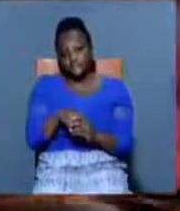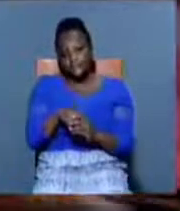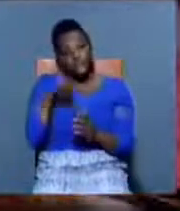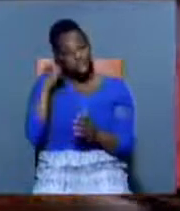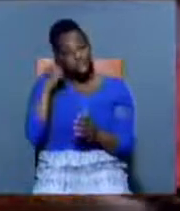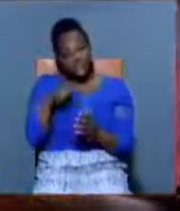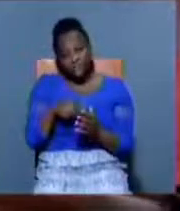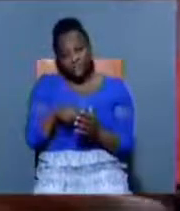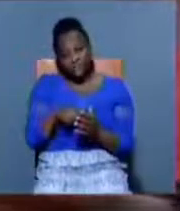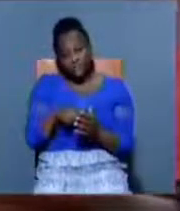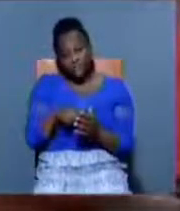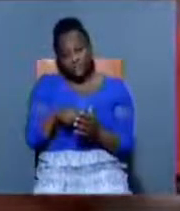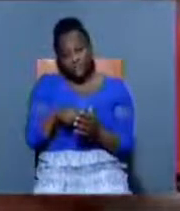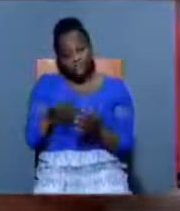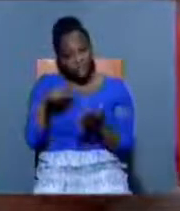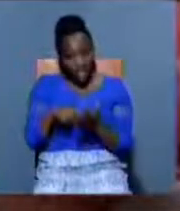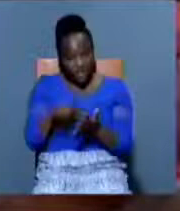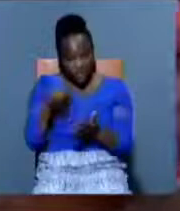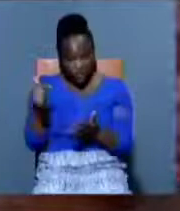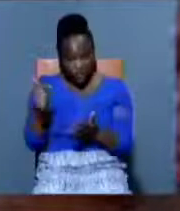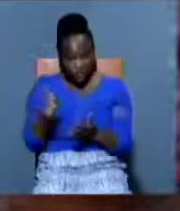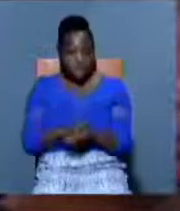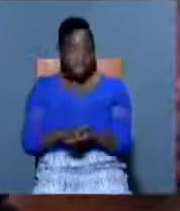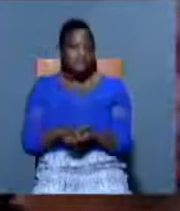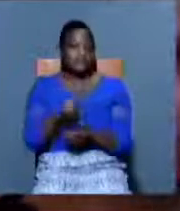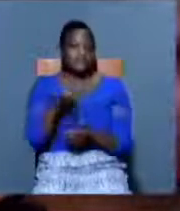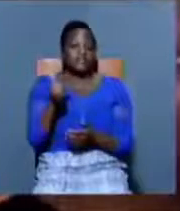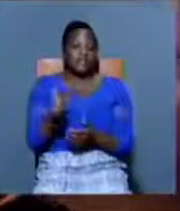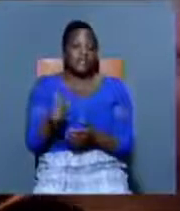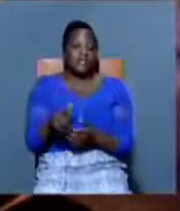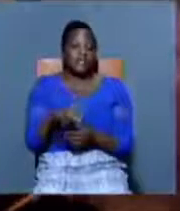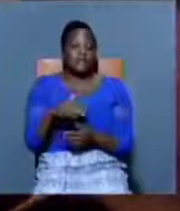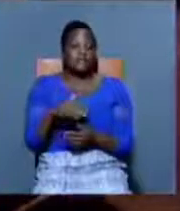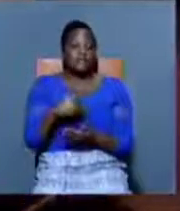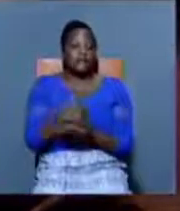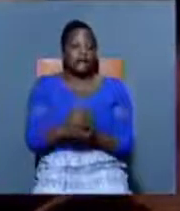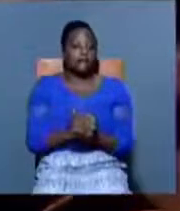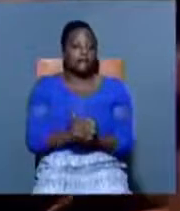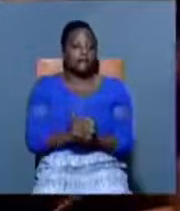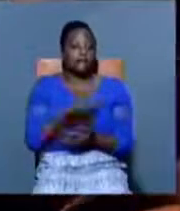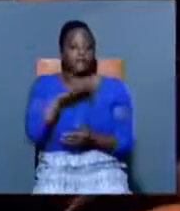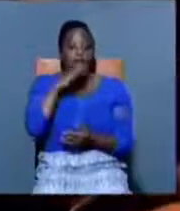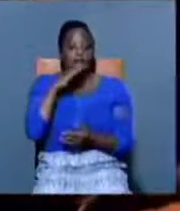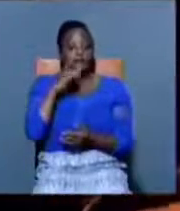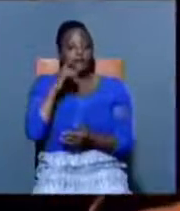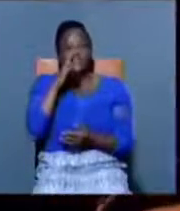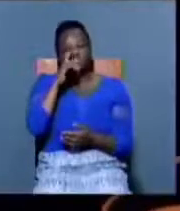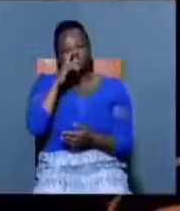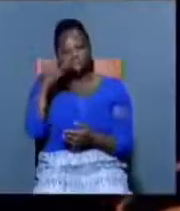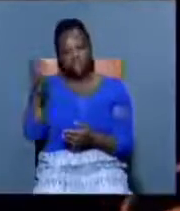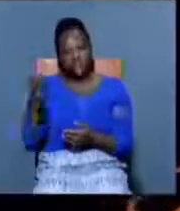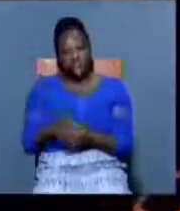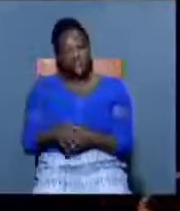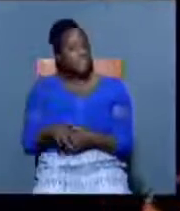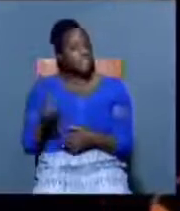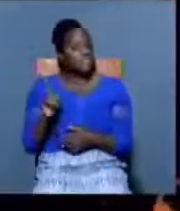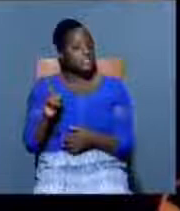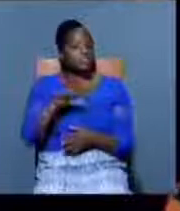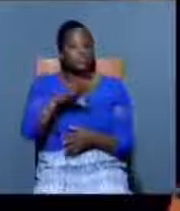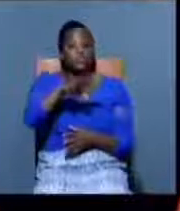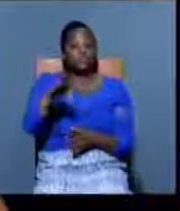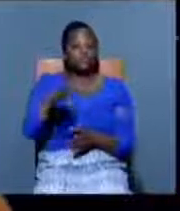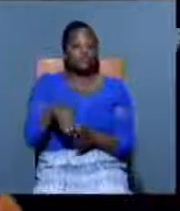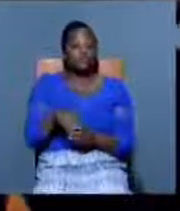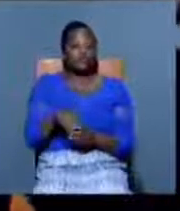mifano mingi hata Tanzania, kuna baadhi ya makabila yanaaminika kwa sifa fulani, lakini haina maana wote wa kabila hiyo